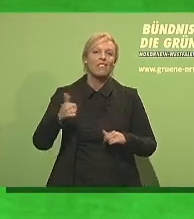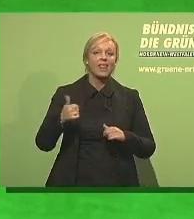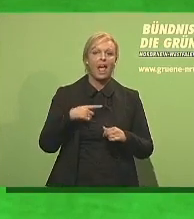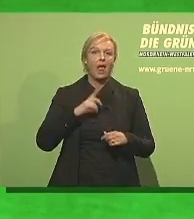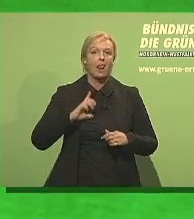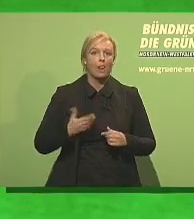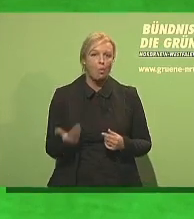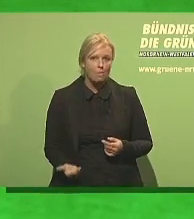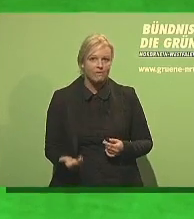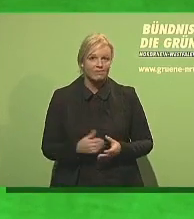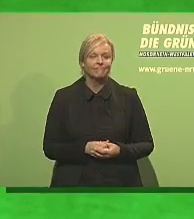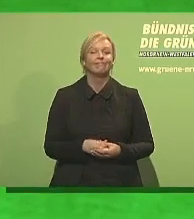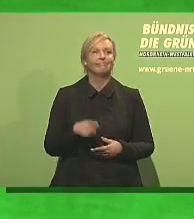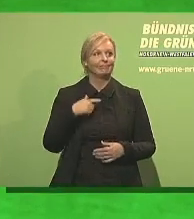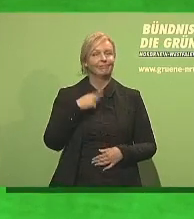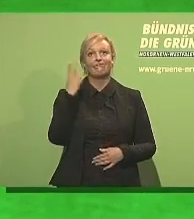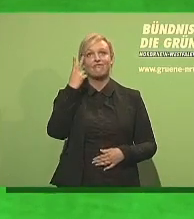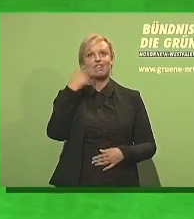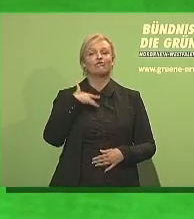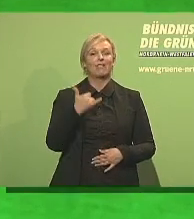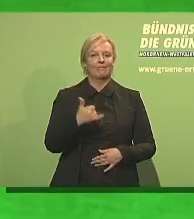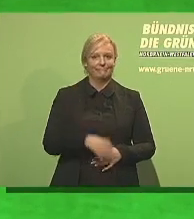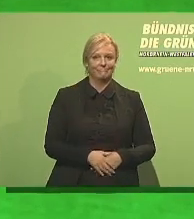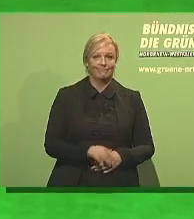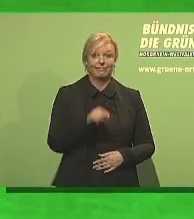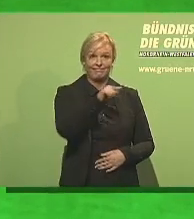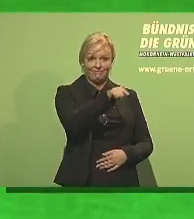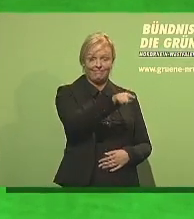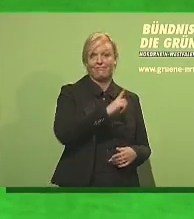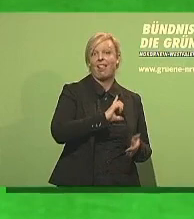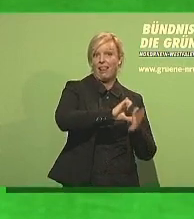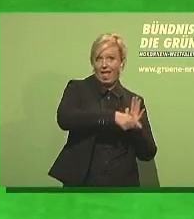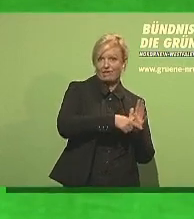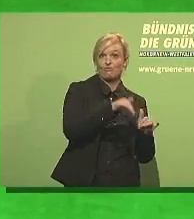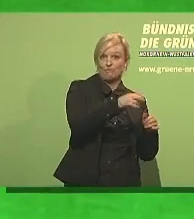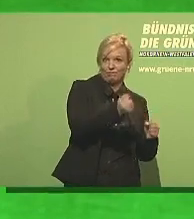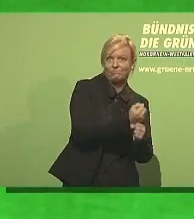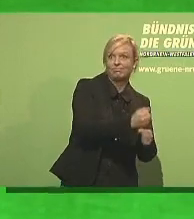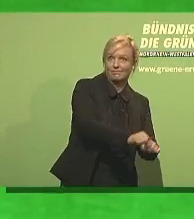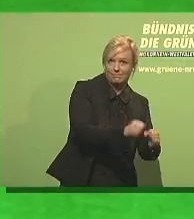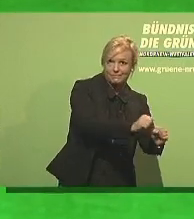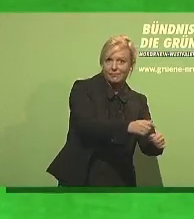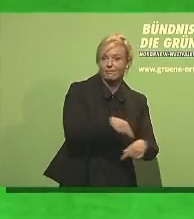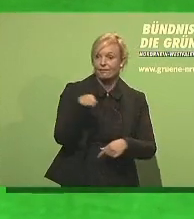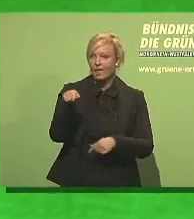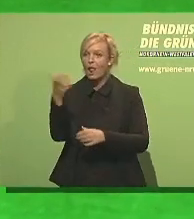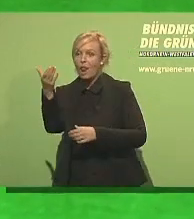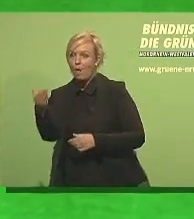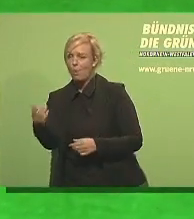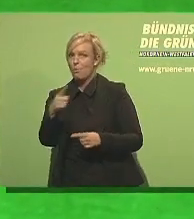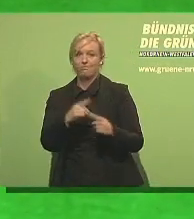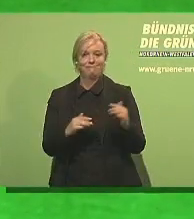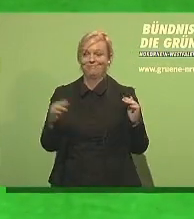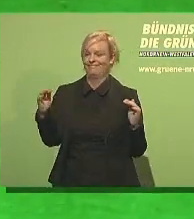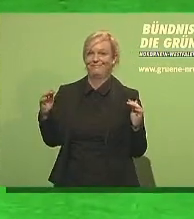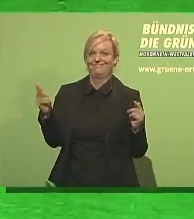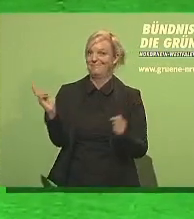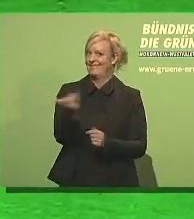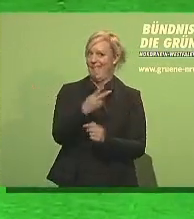Mit denjenigen, die etwas leisten und denjenigen, für die es sich lohnt, sind ganz offensichtlich nicht dieselben gemeint gewesen.